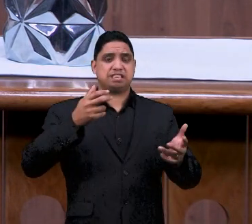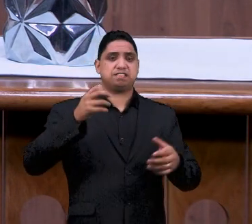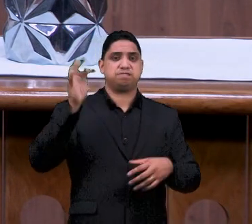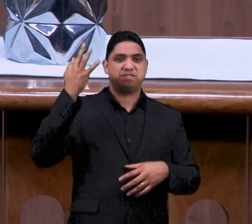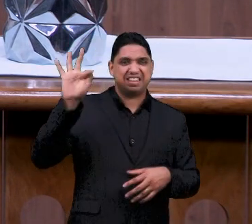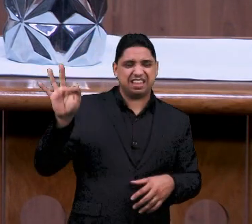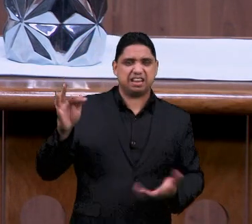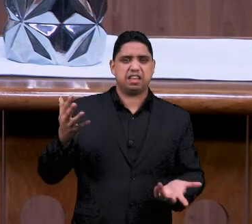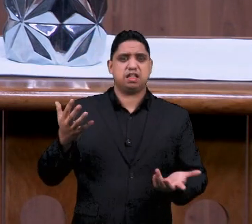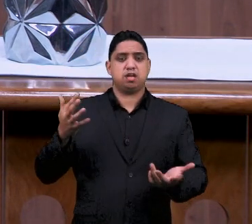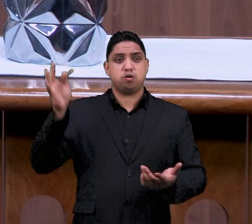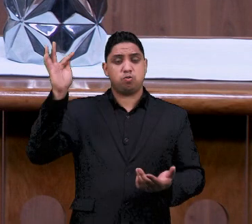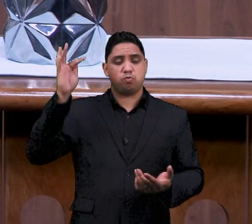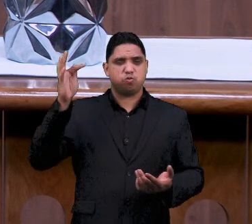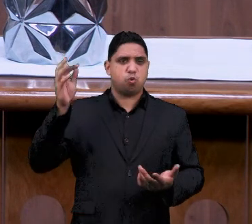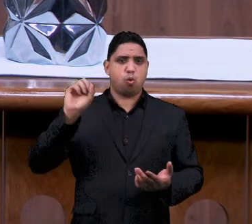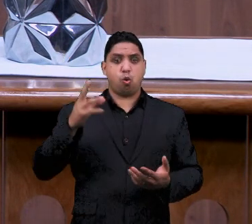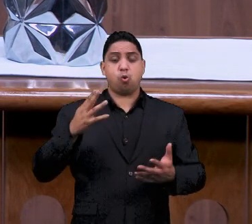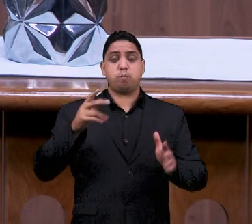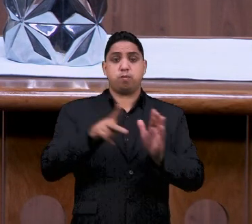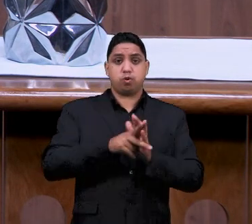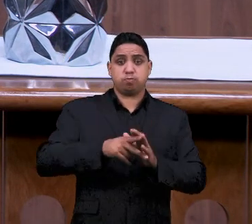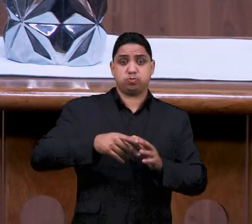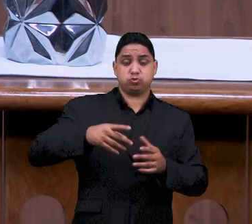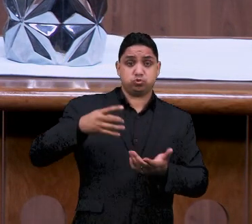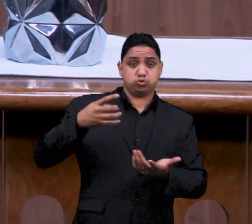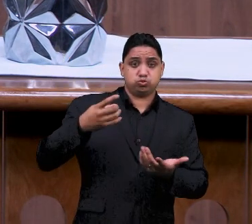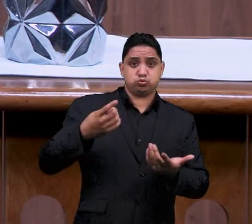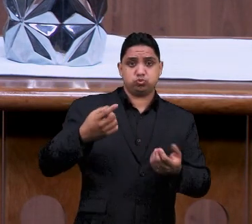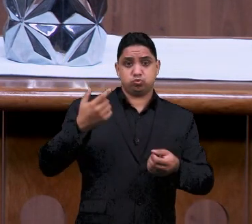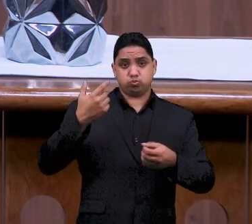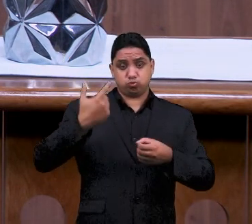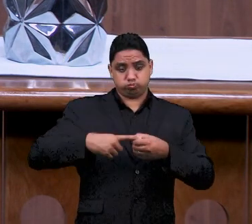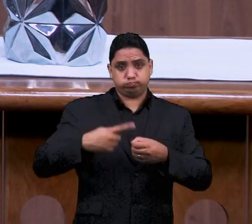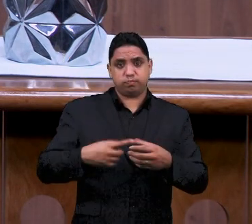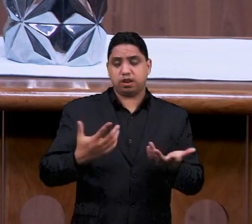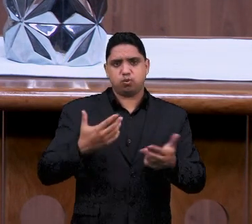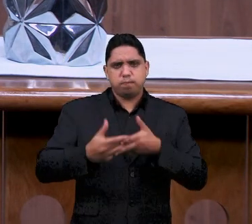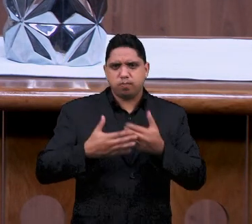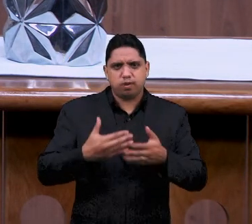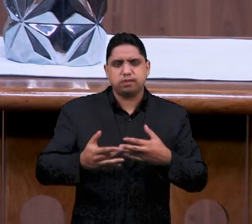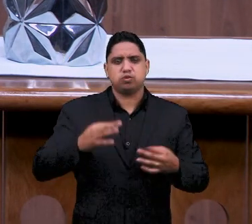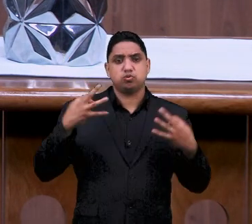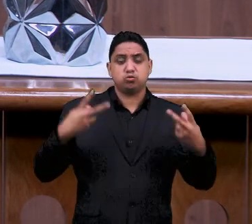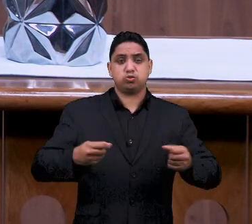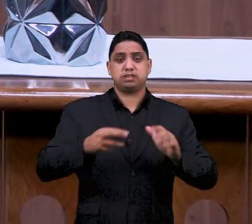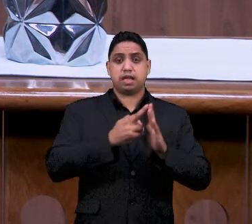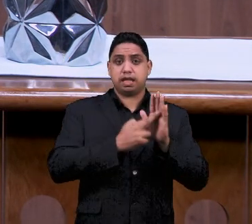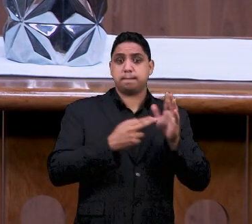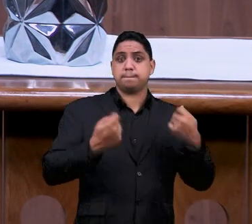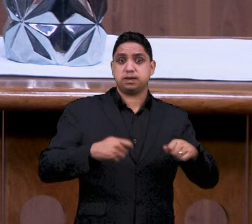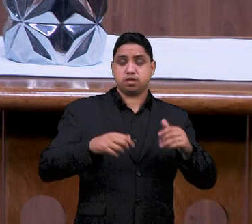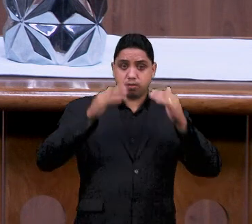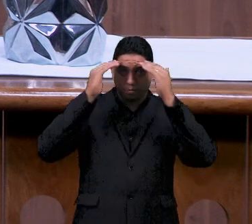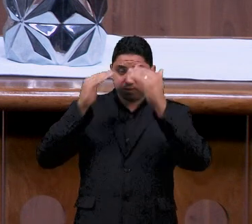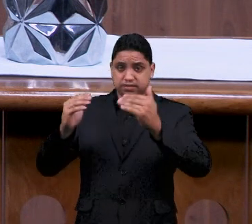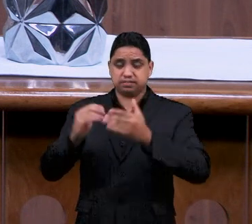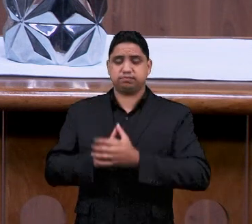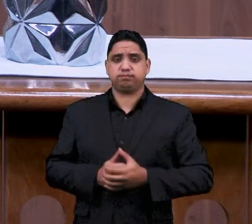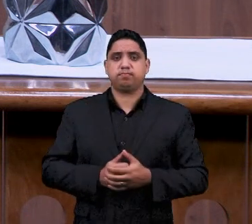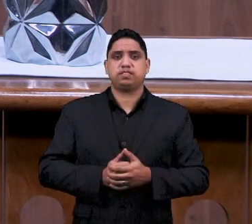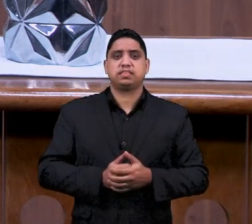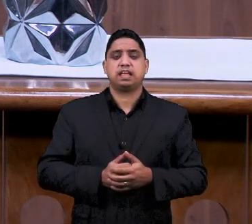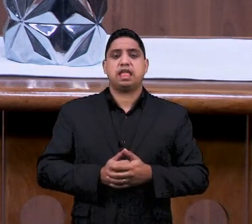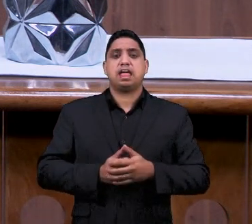les critères des autorités de santé. Les réunions présentielles doivent être préparées en obéissant